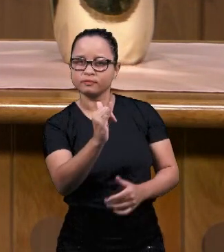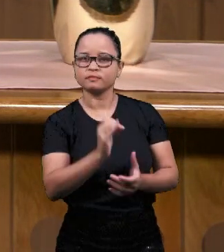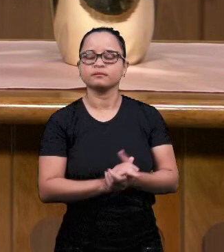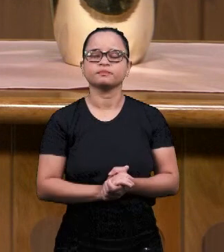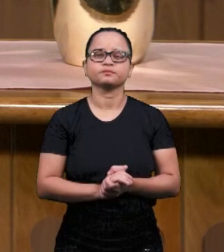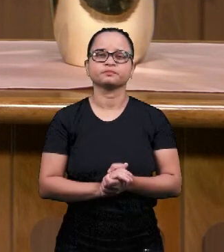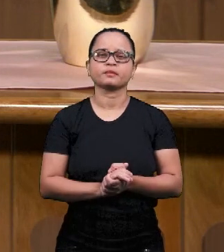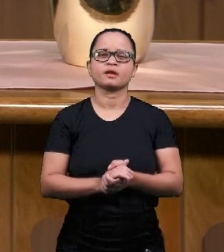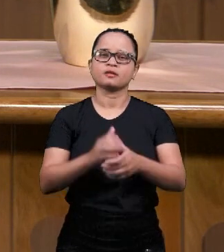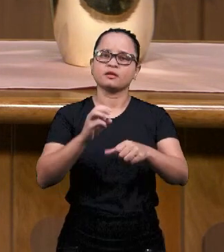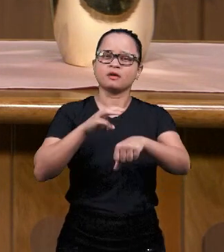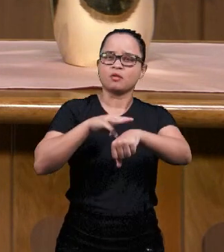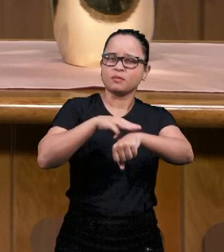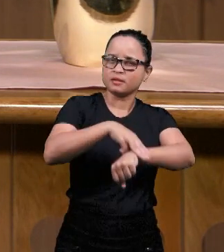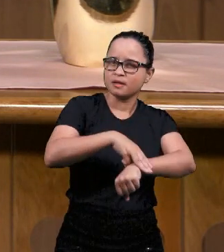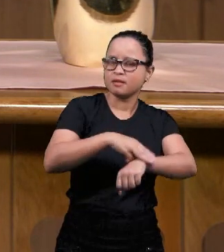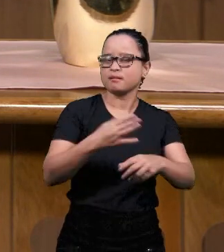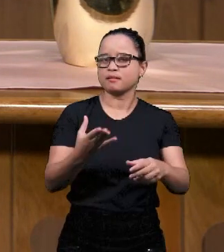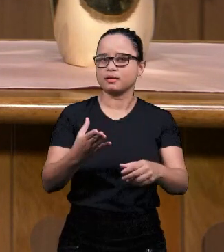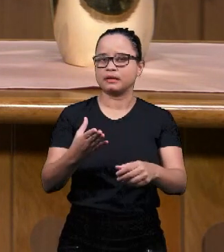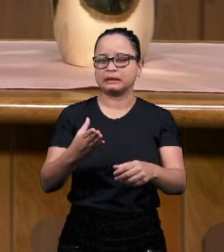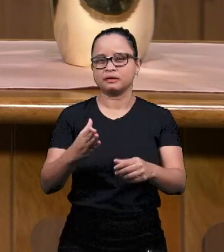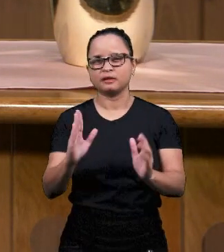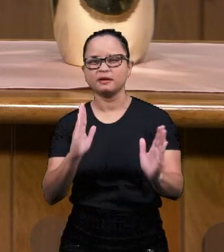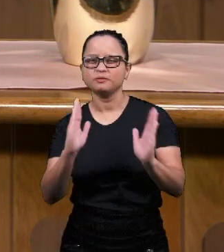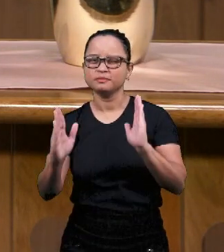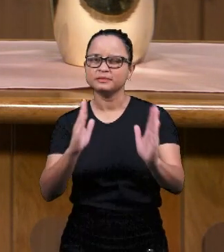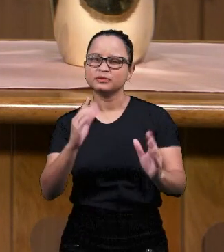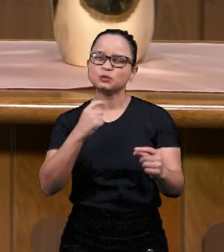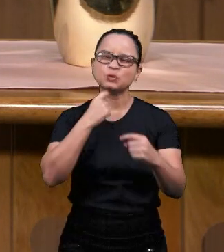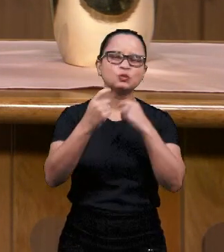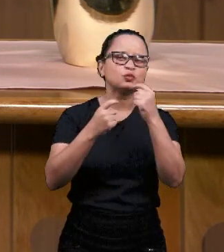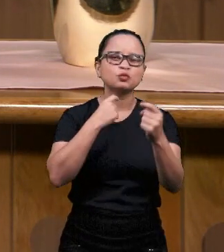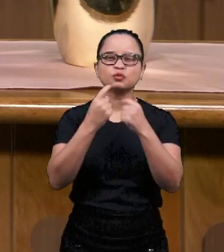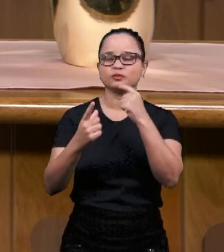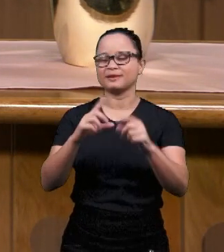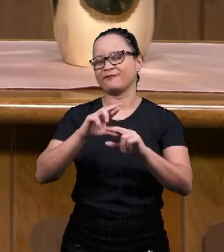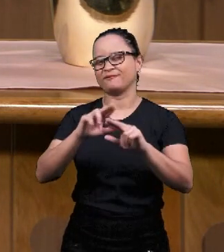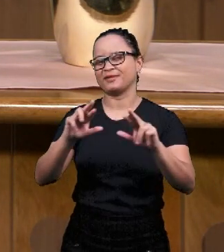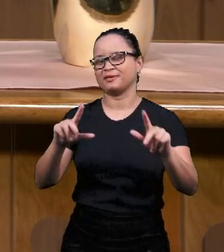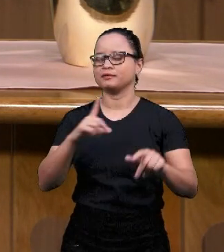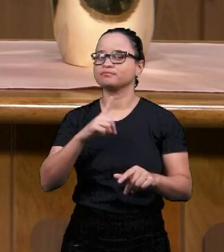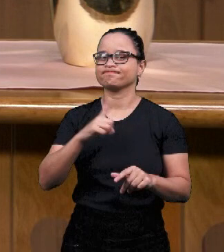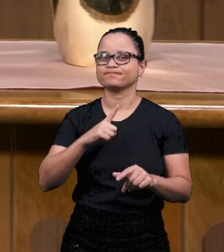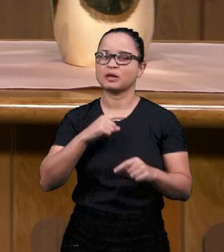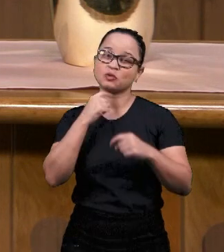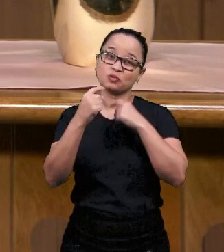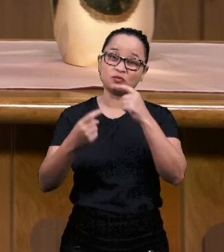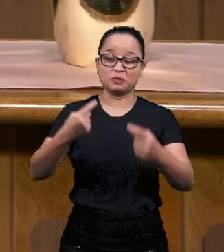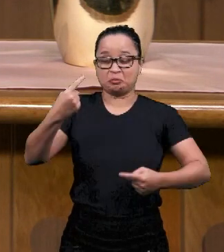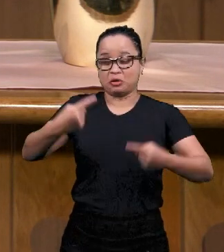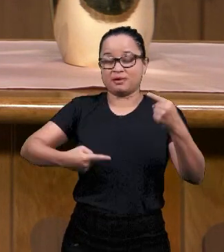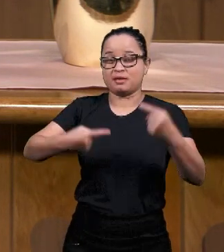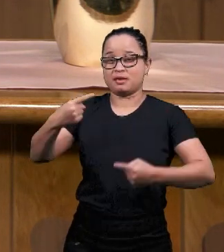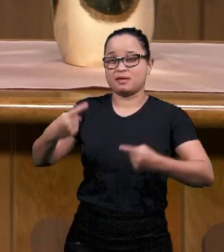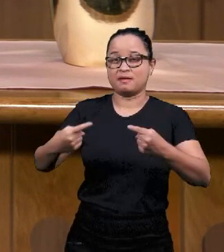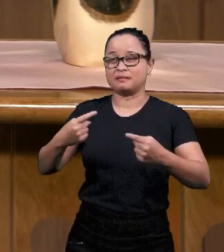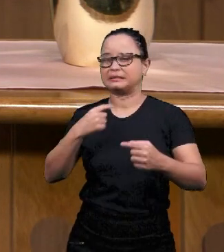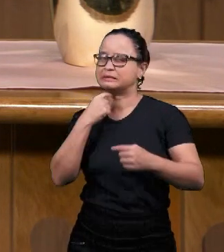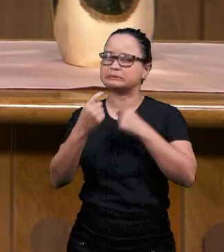Иисус совершает свое служение, в то время там было много неуверенности во всех отношениях, политическая